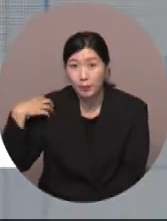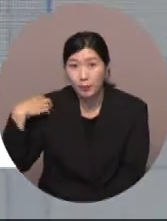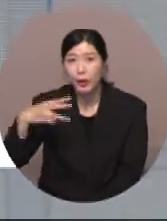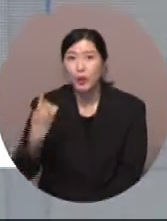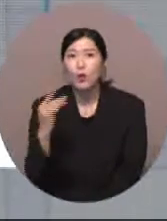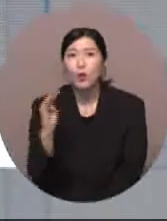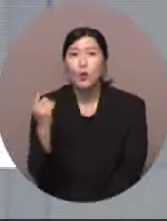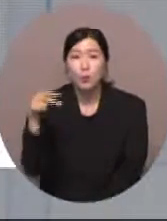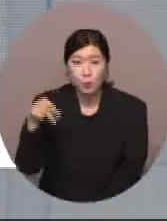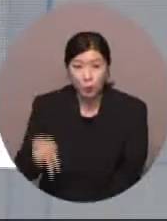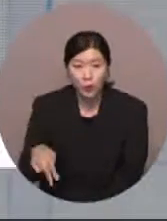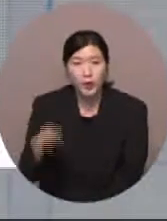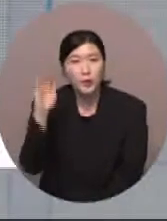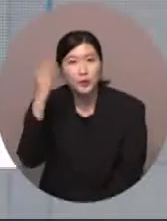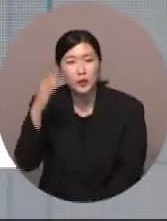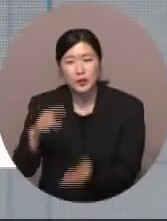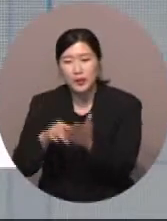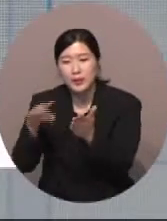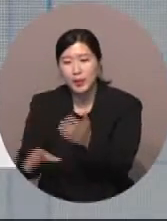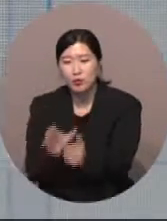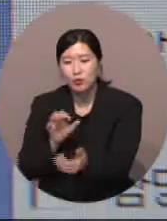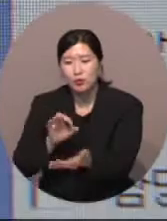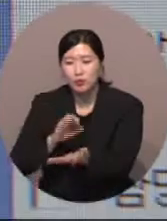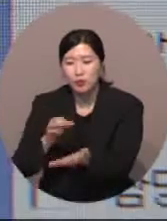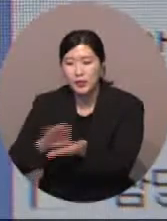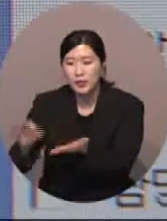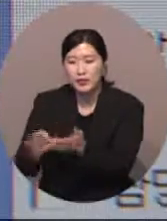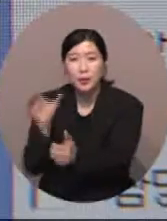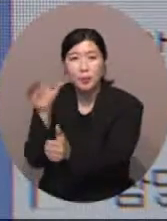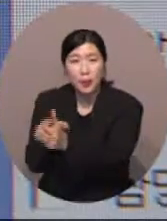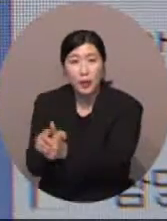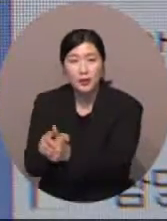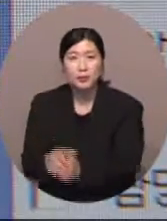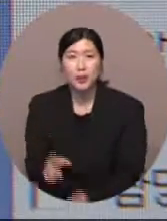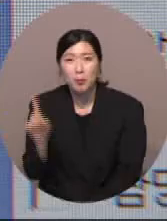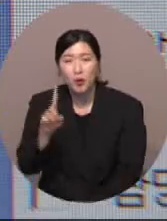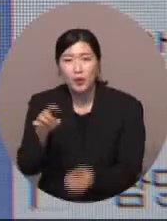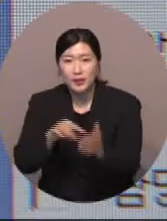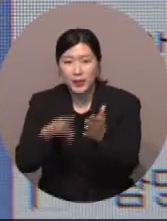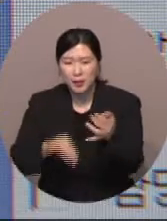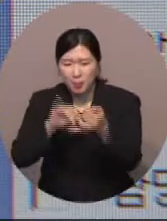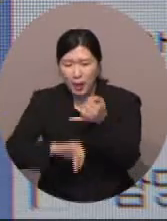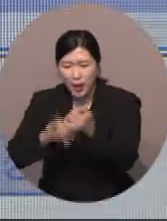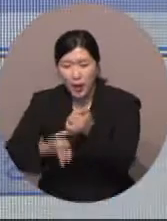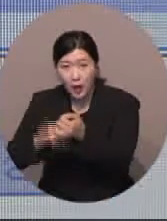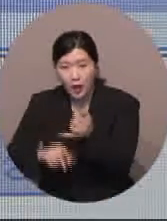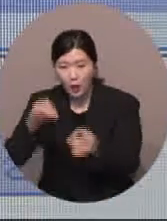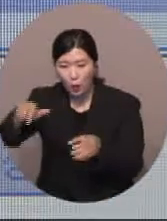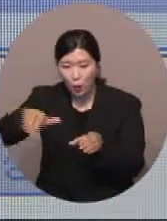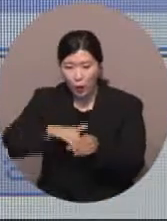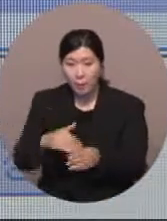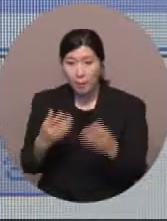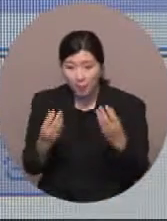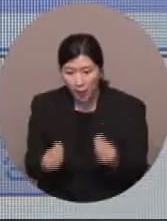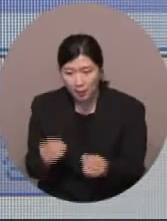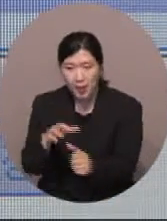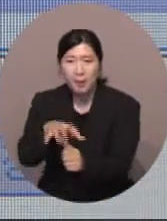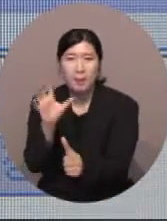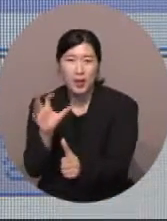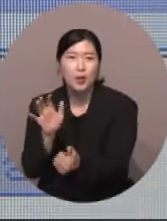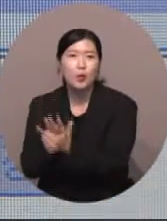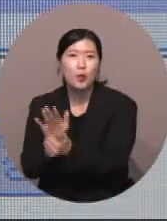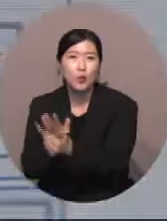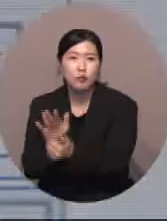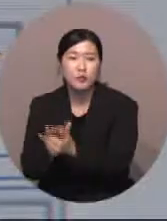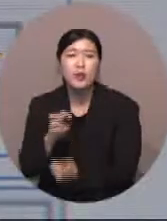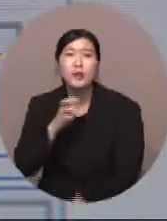있자 최근에 세무 업무까지 추가했습니다. 체납자를 조회해 납부가 확인되면 압류를 해제하는 업무를